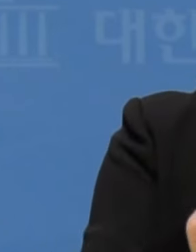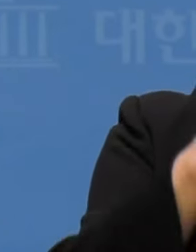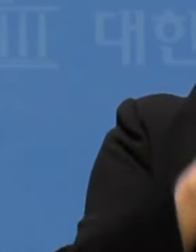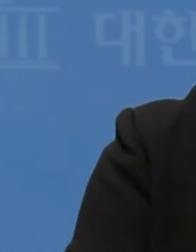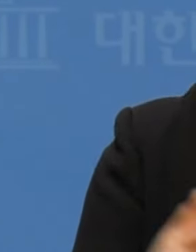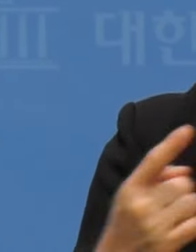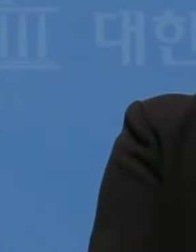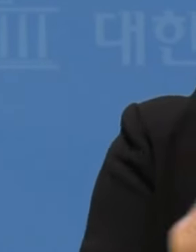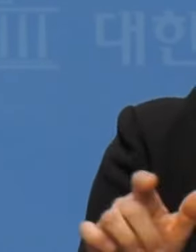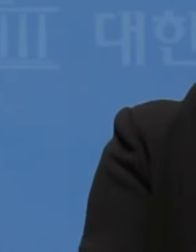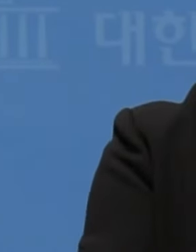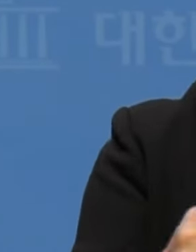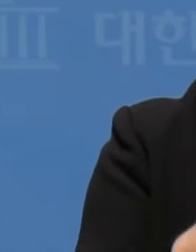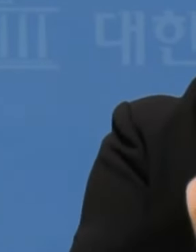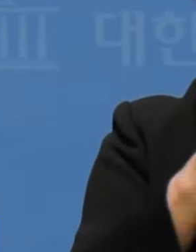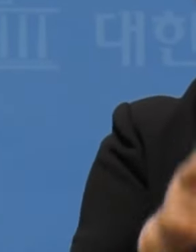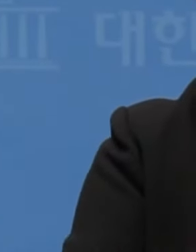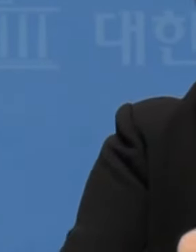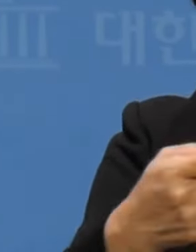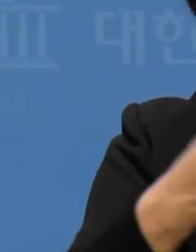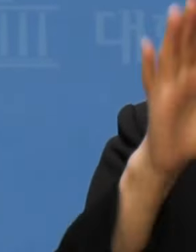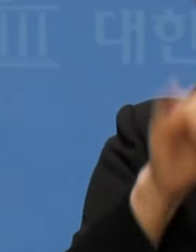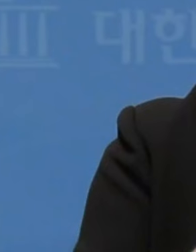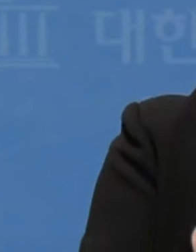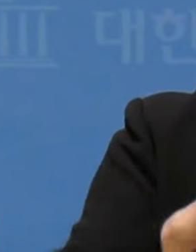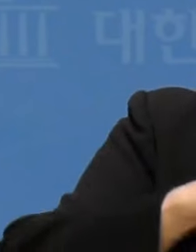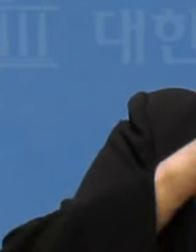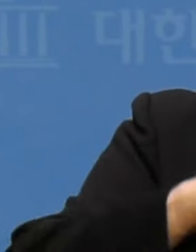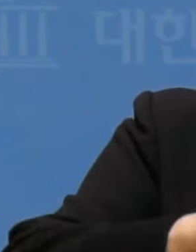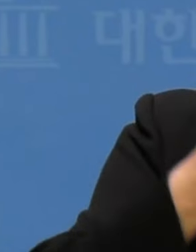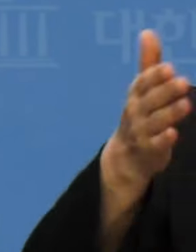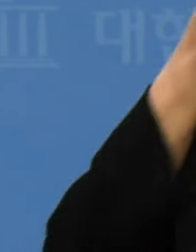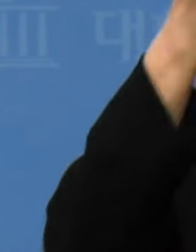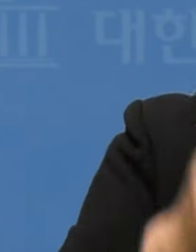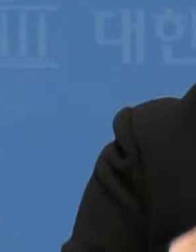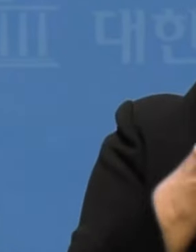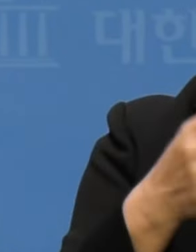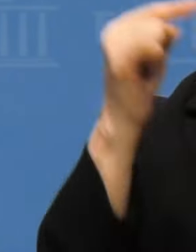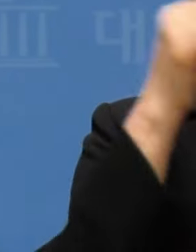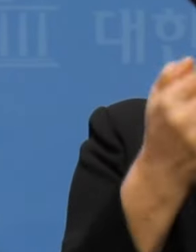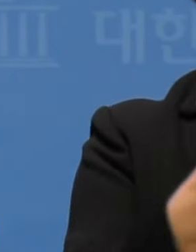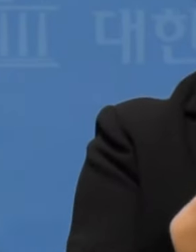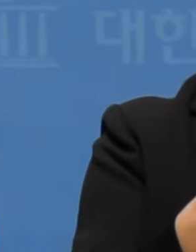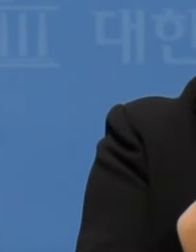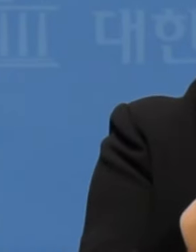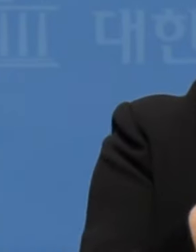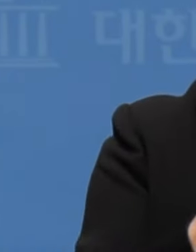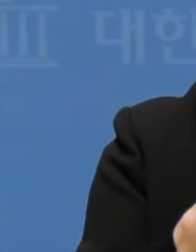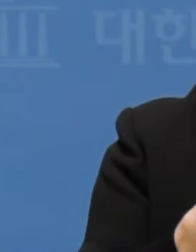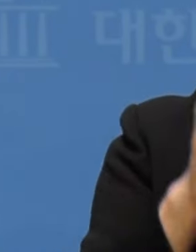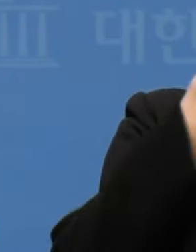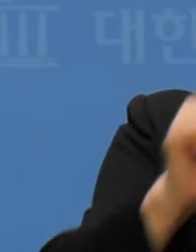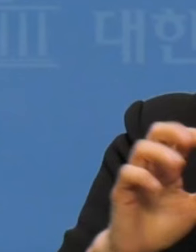통해 특히 산업 스파이에게는 가중 처벌을 해 기술 유출을 철저히 막고 기술